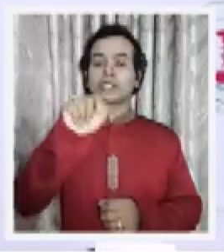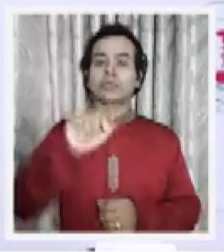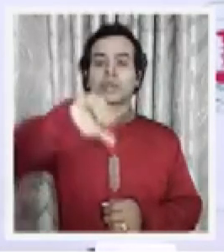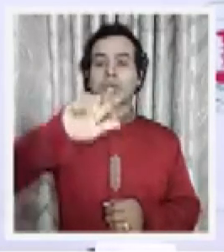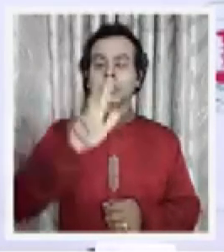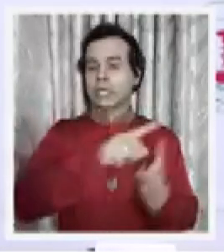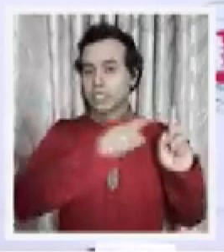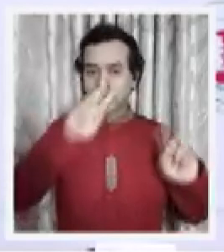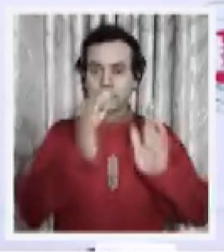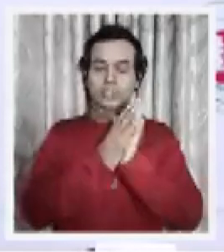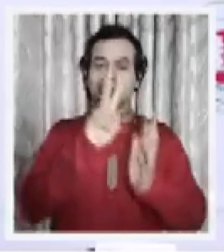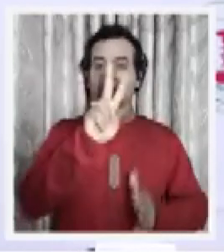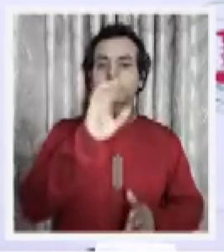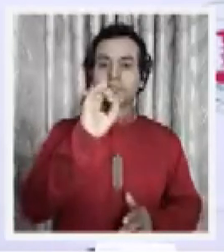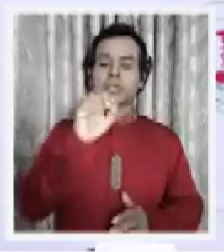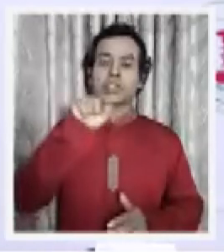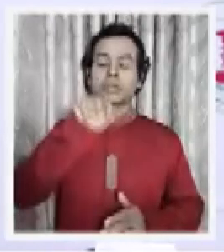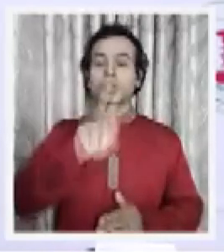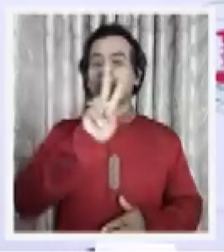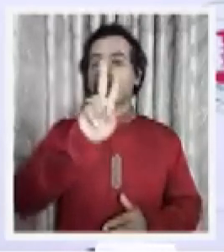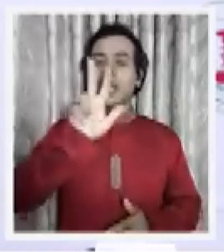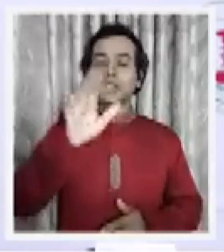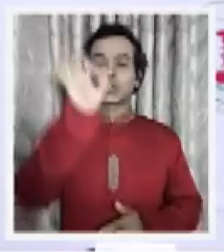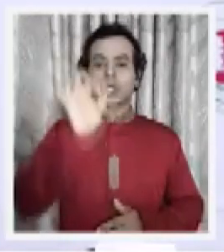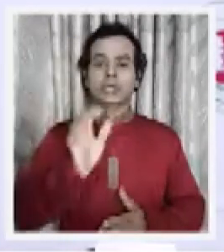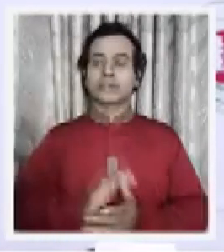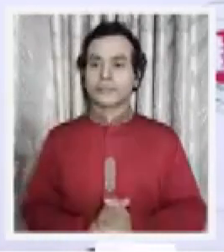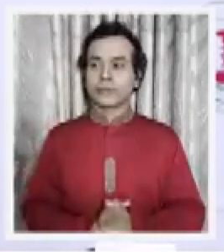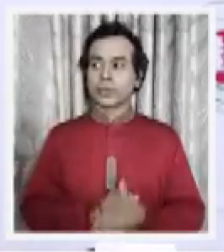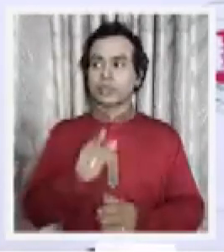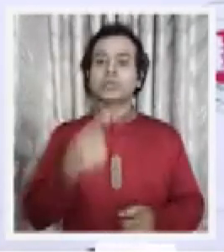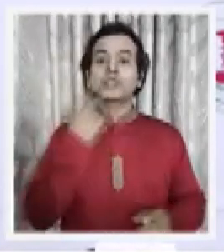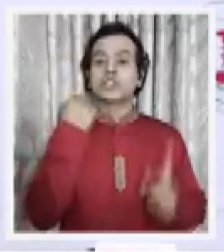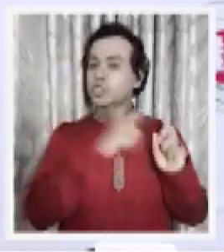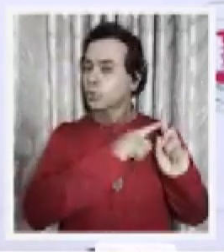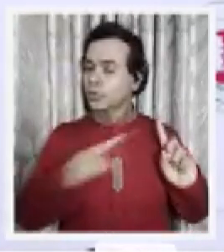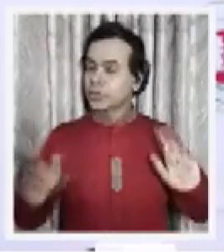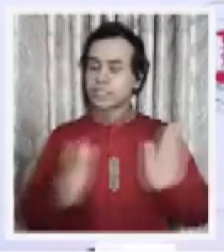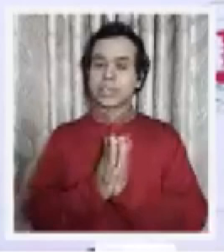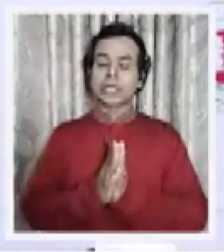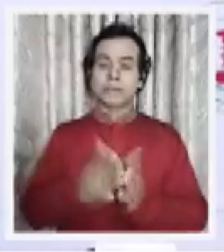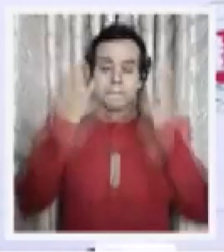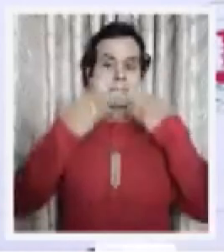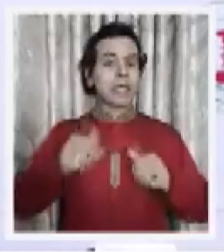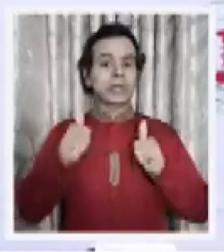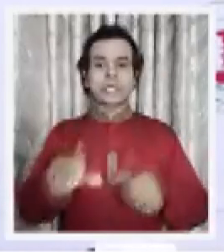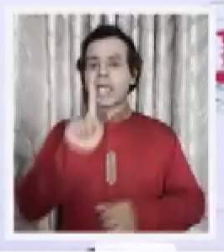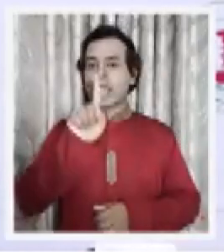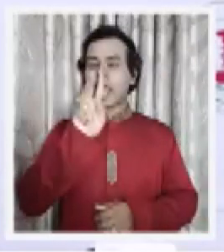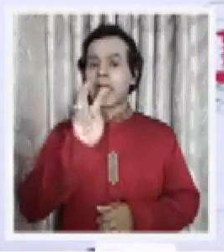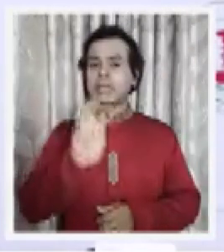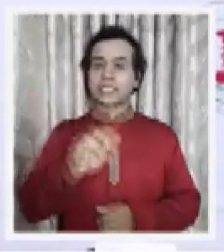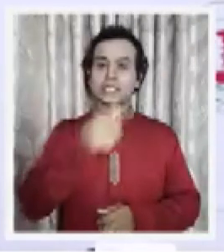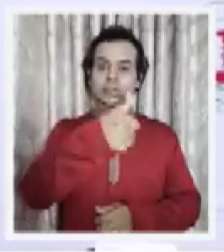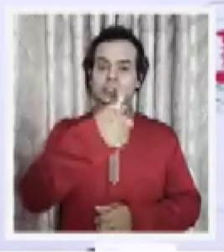31.91% এবং এ পর্যন্ত শনাক্তের হার 20.28%। 24 ঘন্টায় সুস্থ হয়েছেন